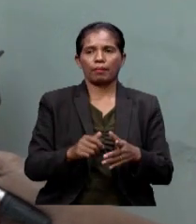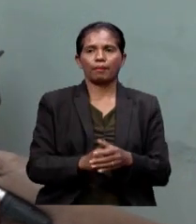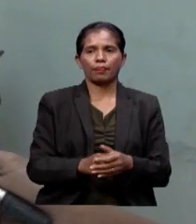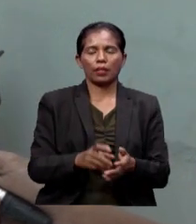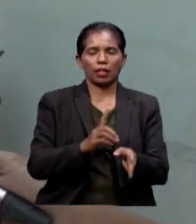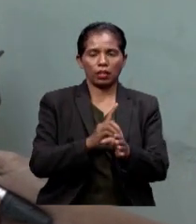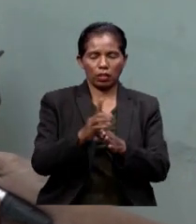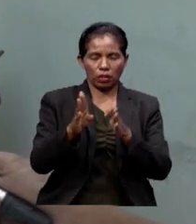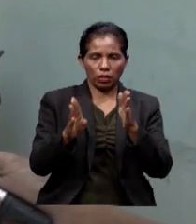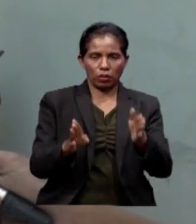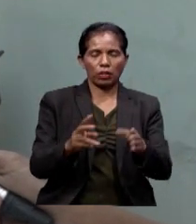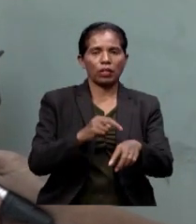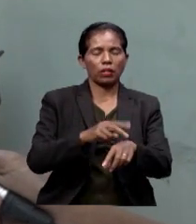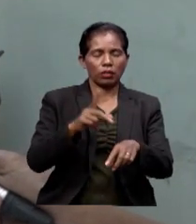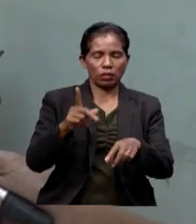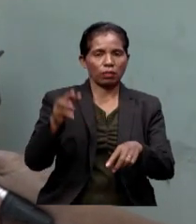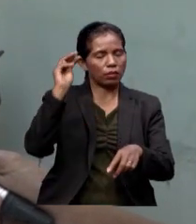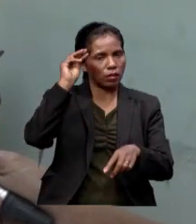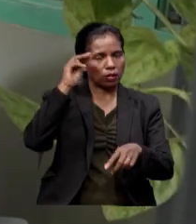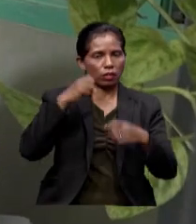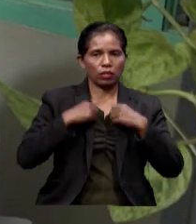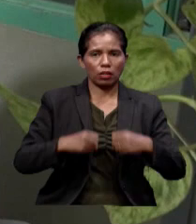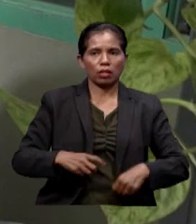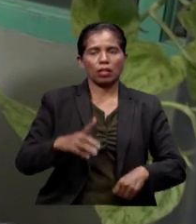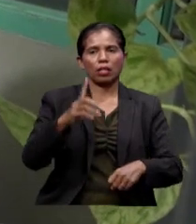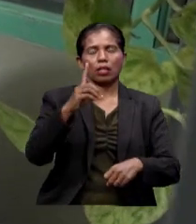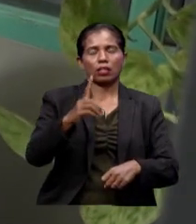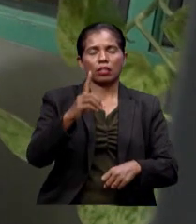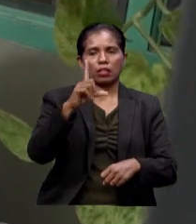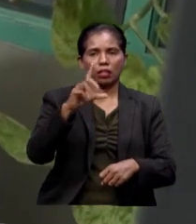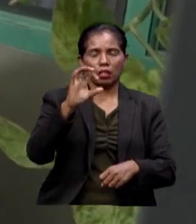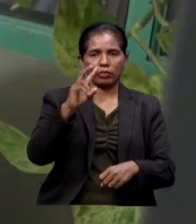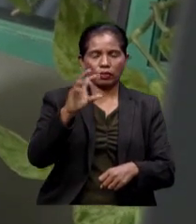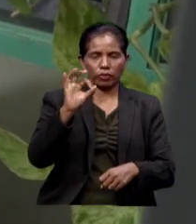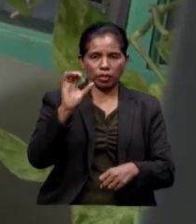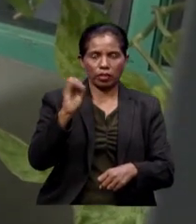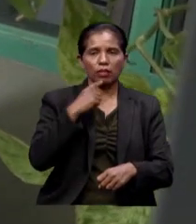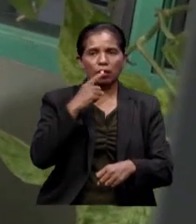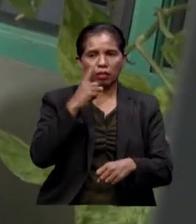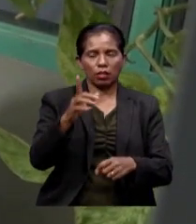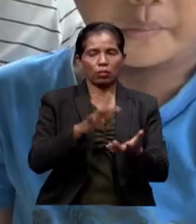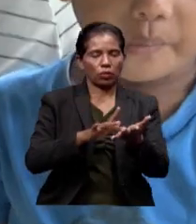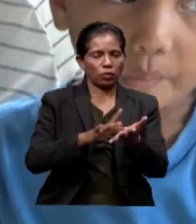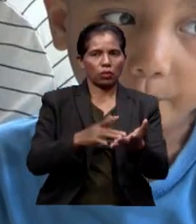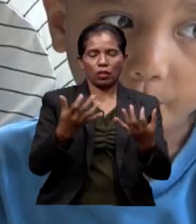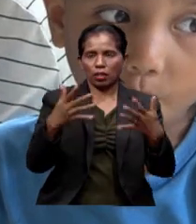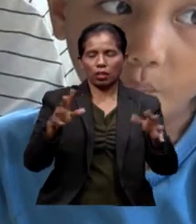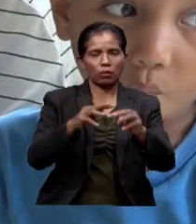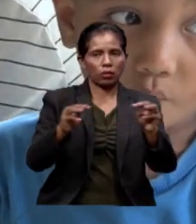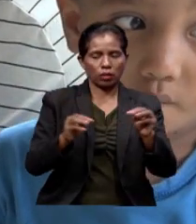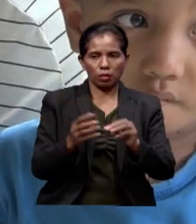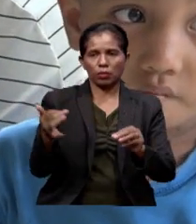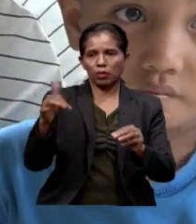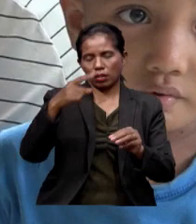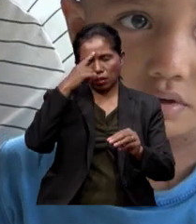diretor nasional farmasia medicamento ministeru saudi Delfin Ferreira reconhece estok mamu ia centro saudi no municipio sira tambo